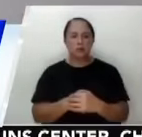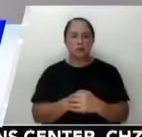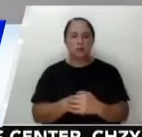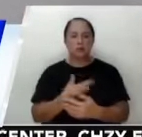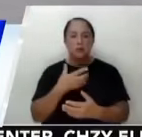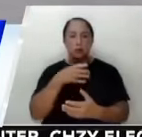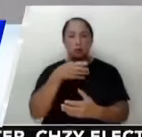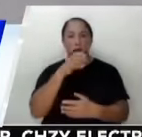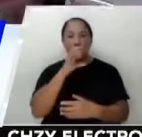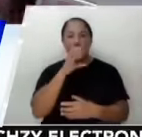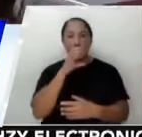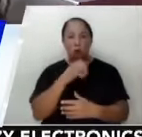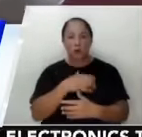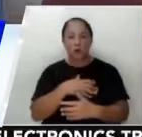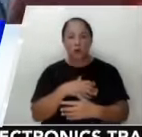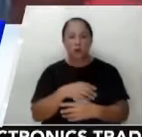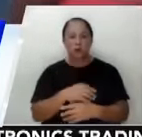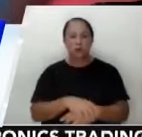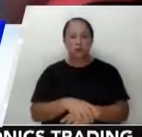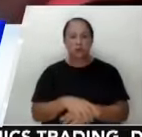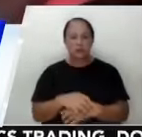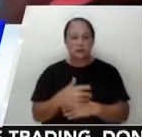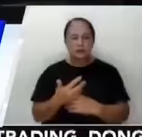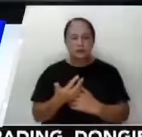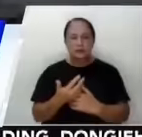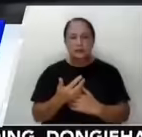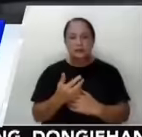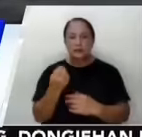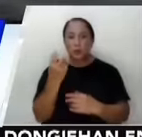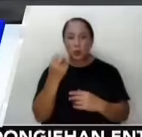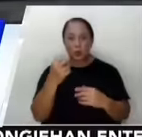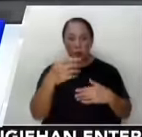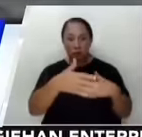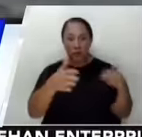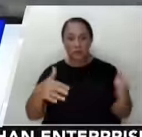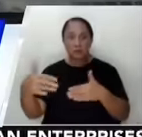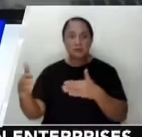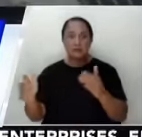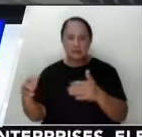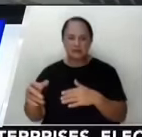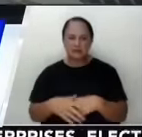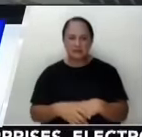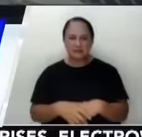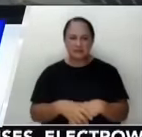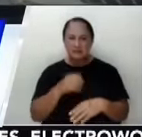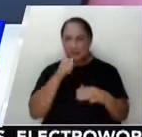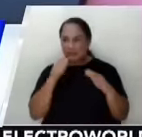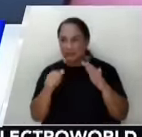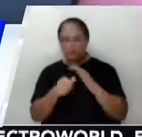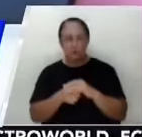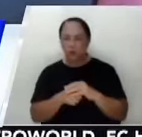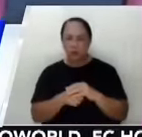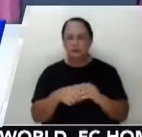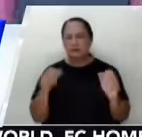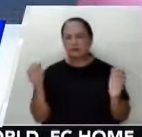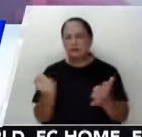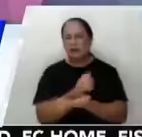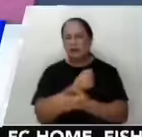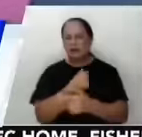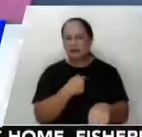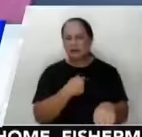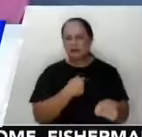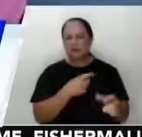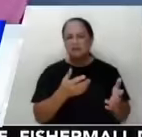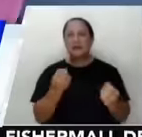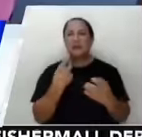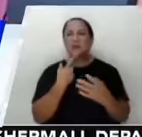kanyang pagbaybay ng Marcos Highway sa Marikina, hindi siya pwedeng sumilong dahil sayang ang benta. Maraming nauuwaw eh.